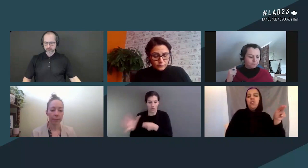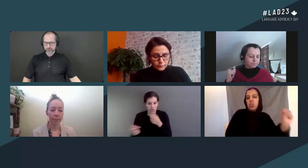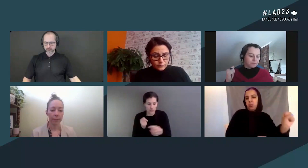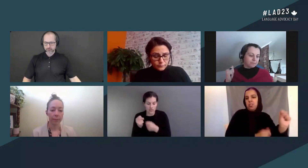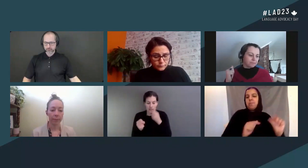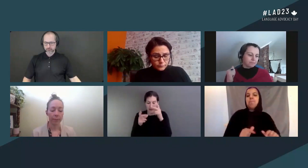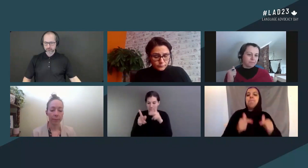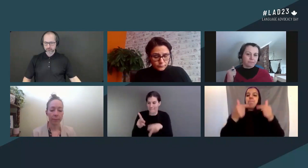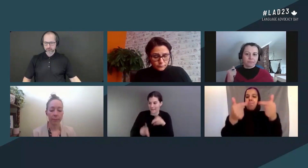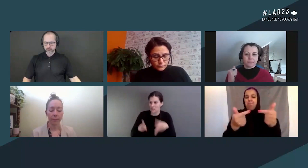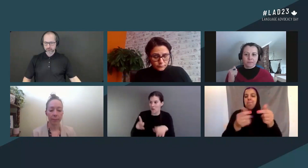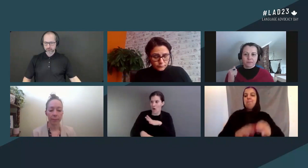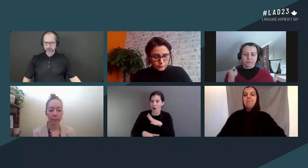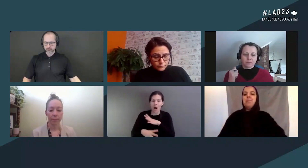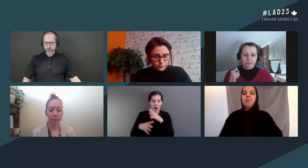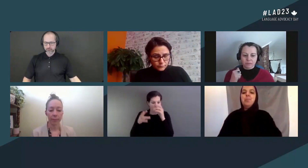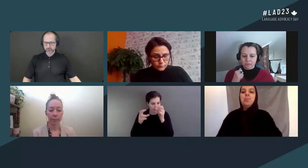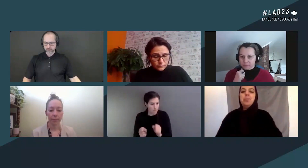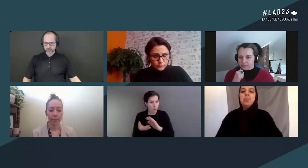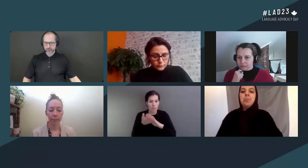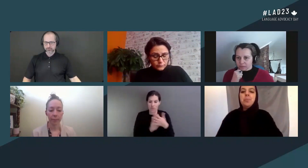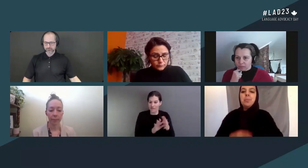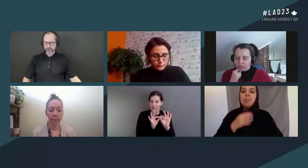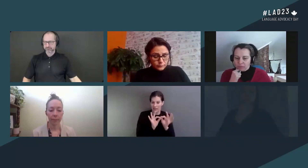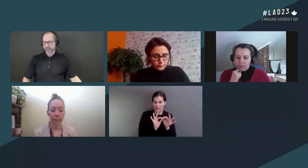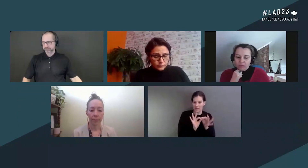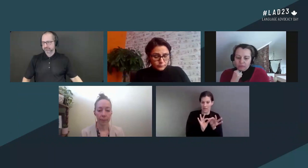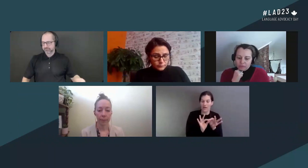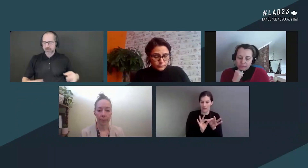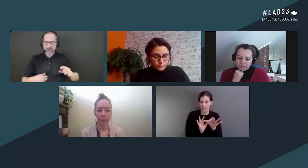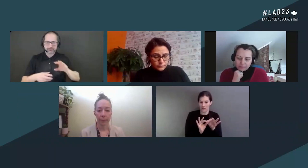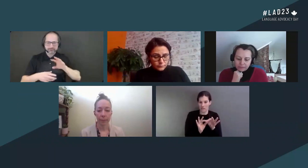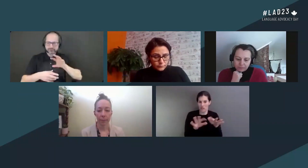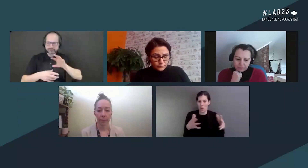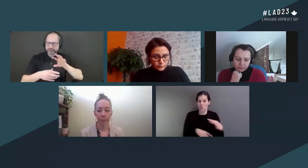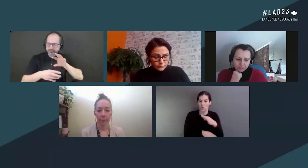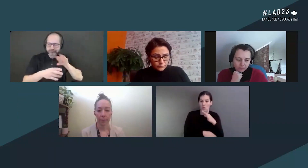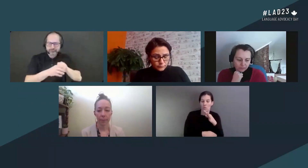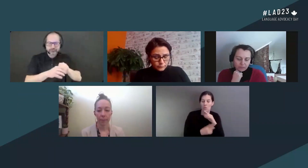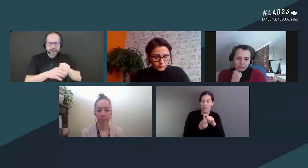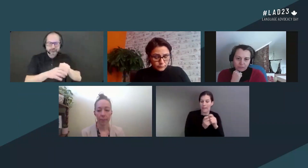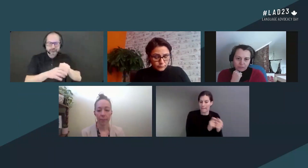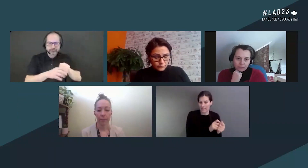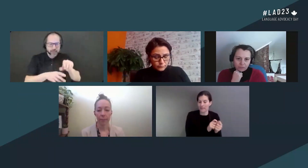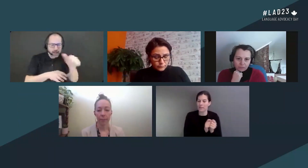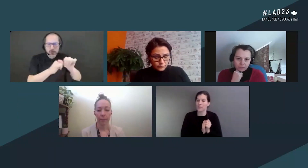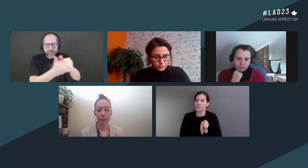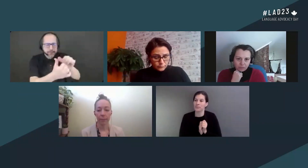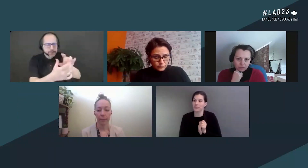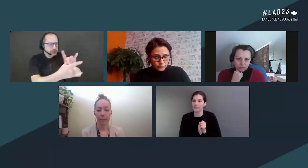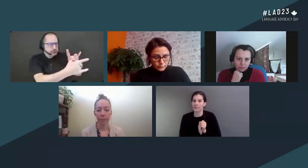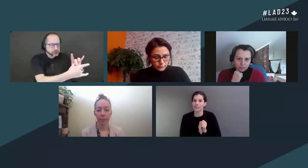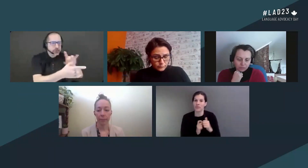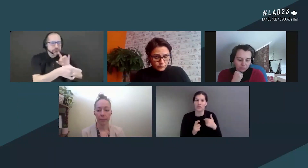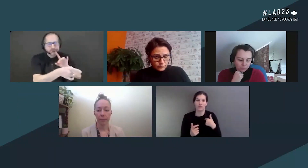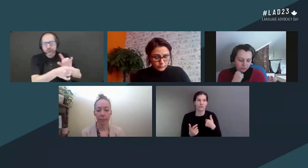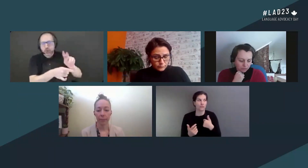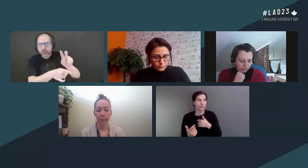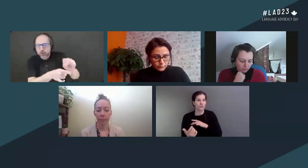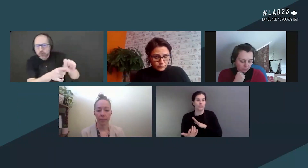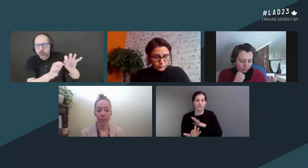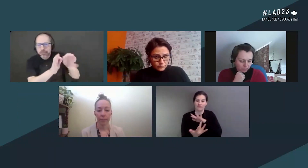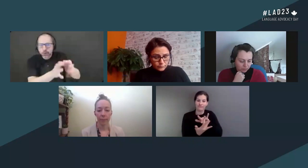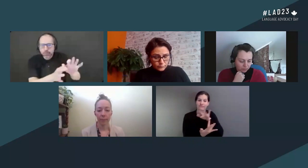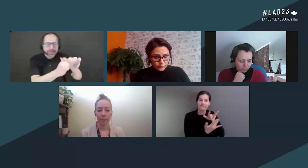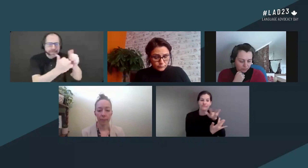agences pour fournir surtout des ressources en interprétation médicale. Nous voulons que la